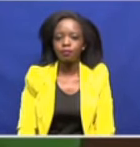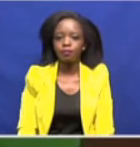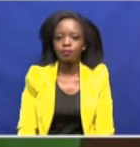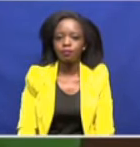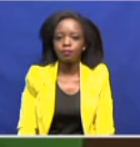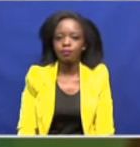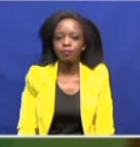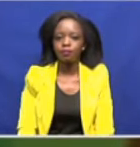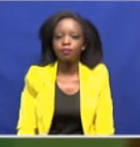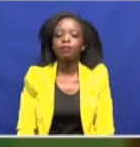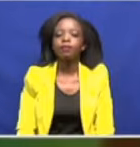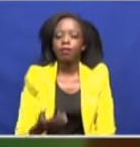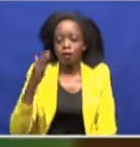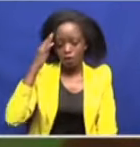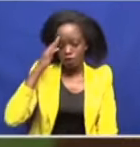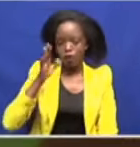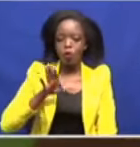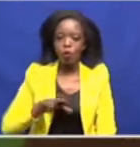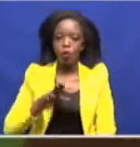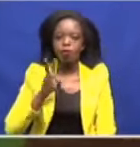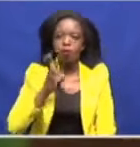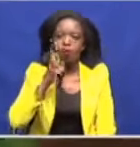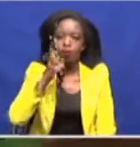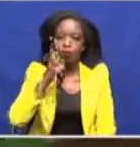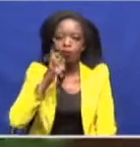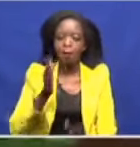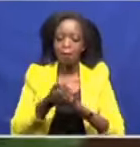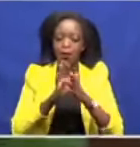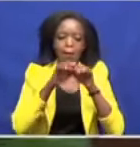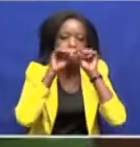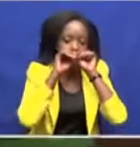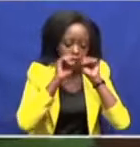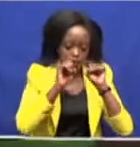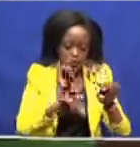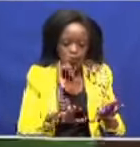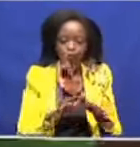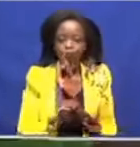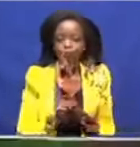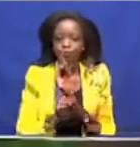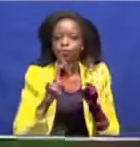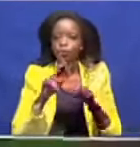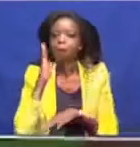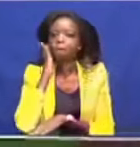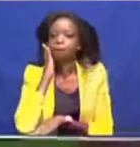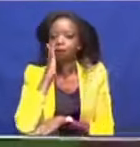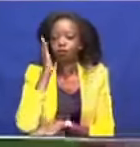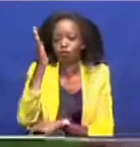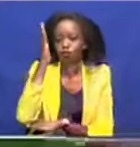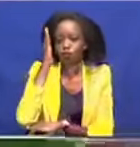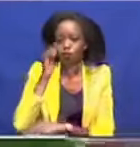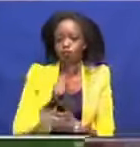Mungu akamtambua mama Maria kama mbarikiwa na yule ambaye ni mama wa